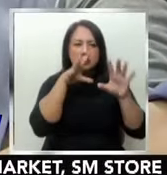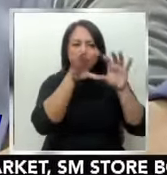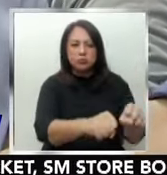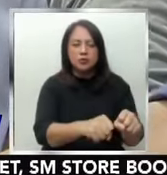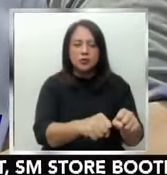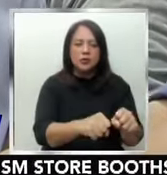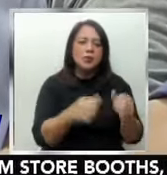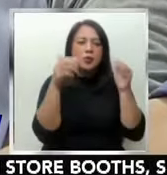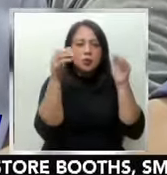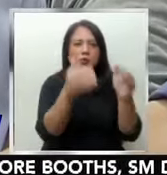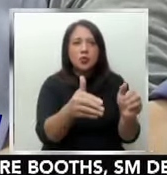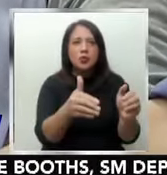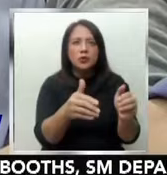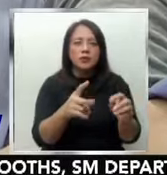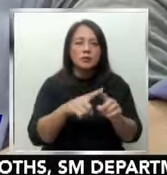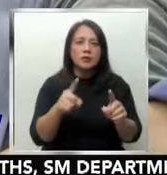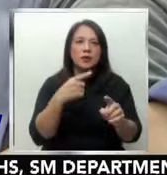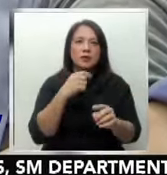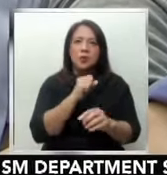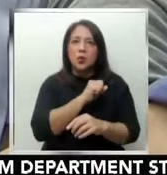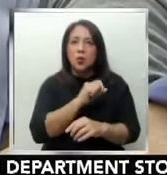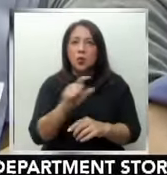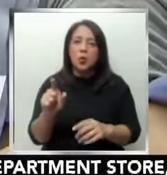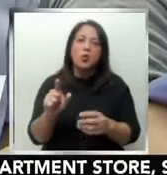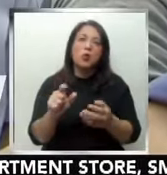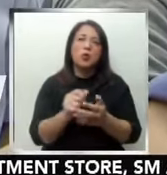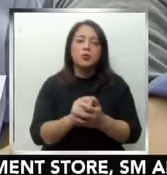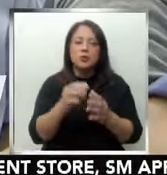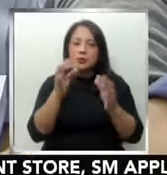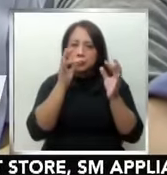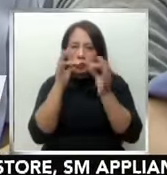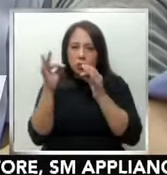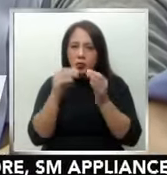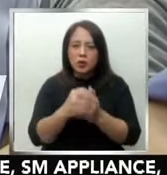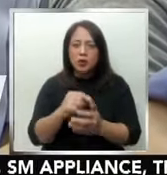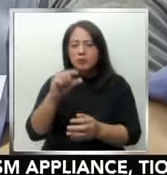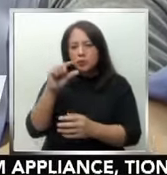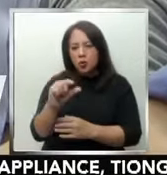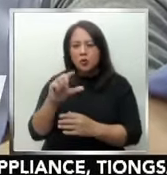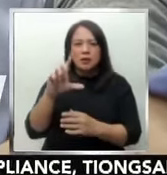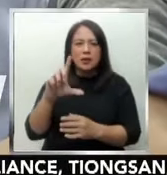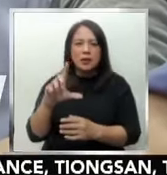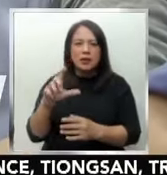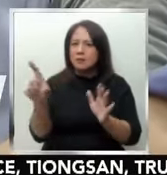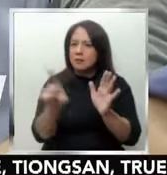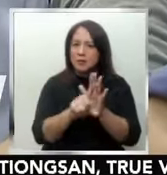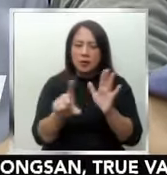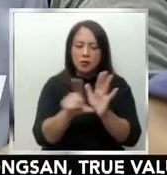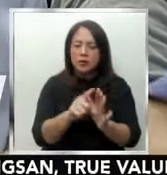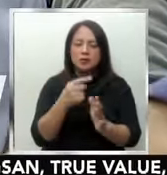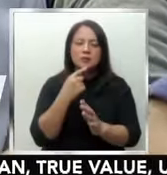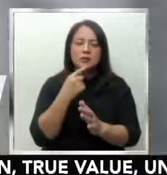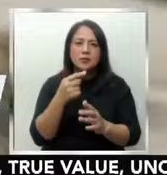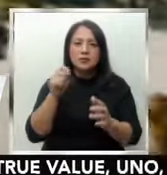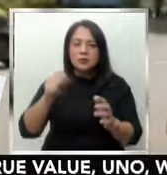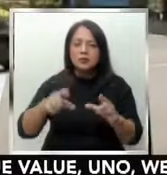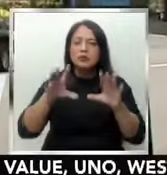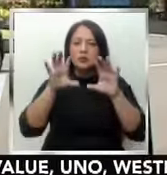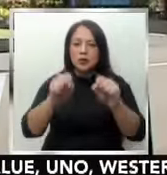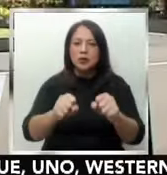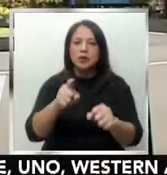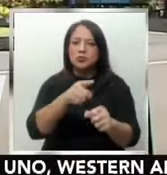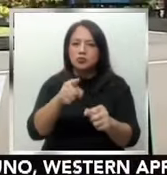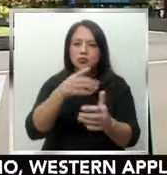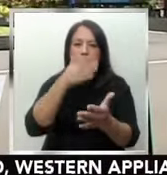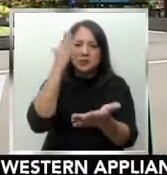sasabihin ko lahat ng klaseng droga kay maliit kay malaki bawal yan ayon sa batas Huli kayo kaya tigilan niyo na yan